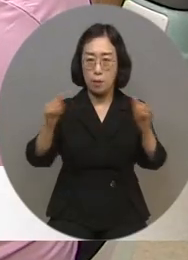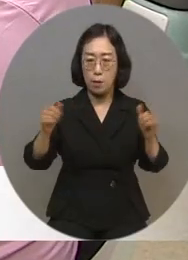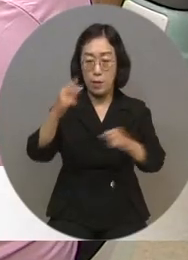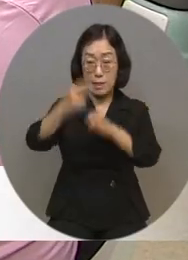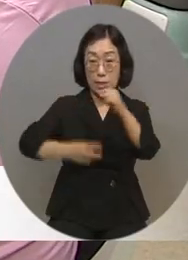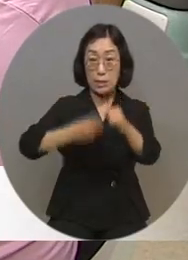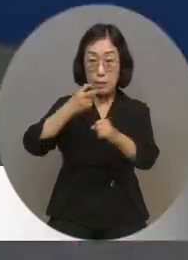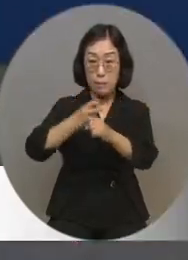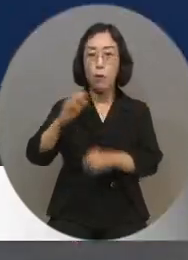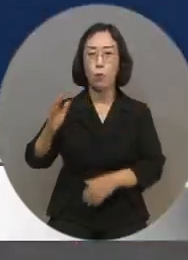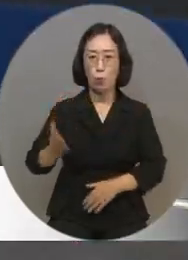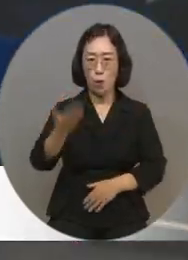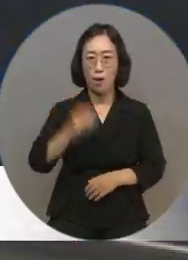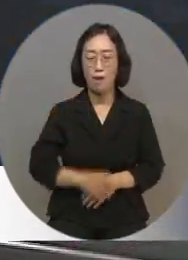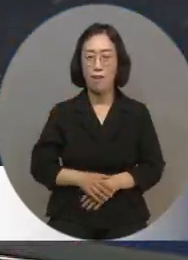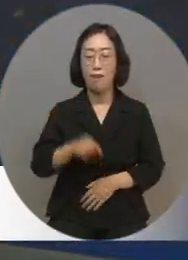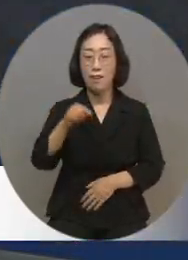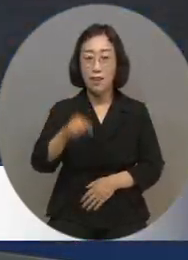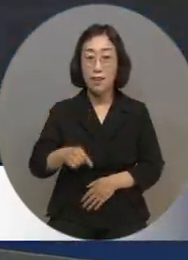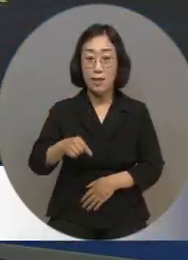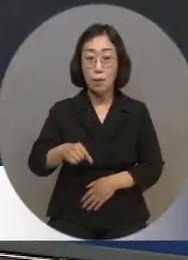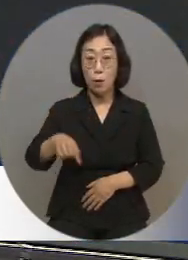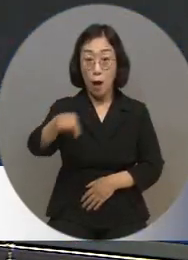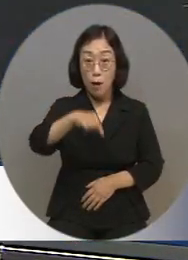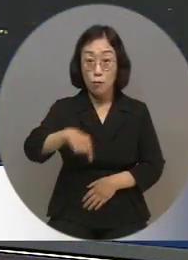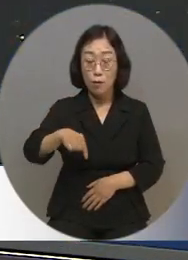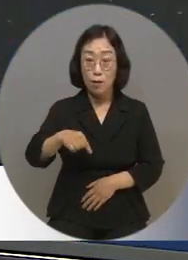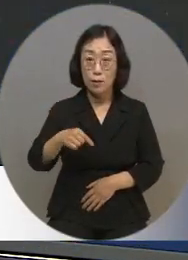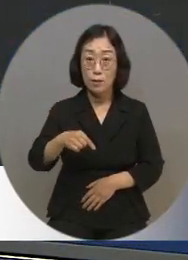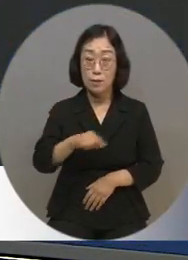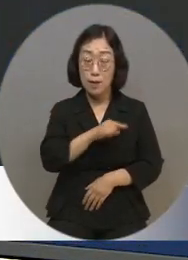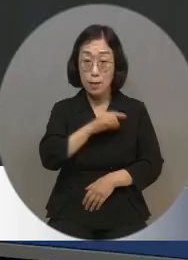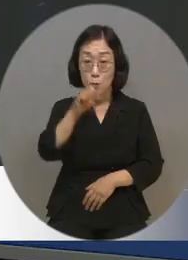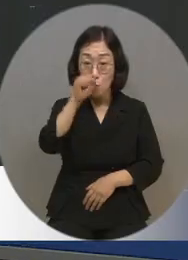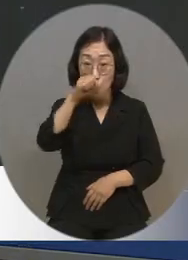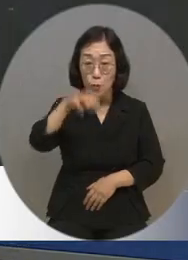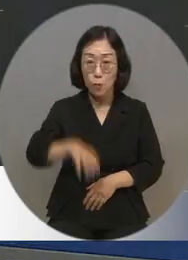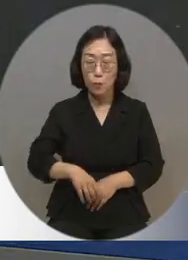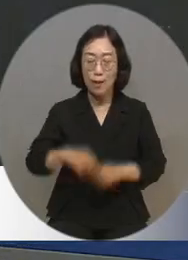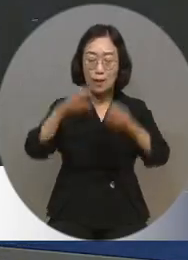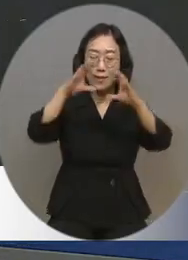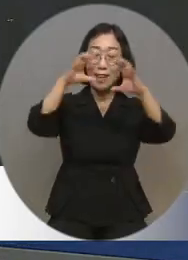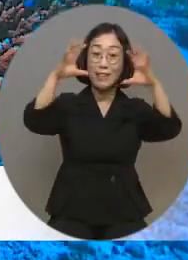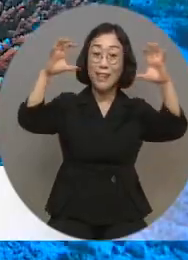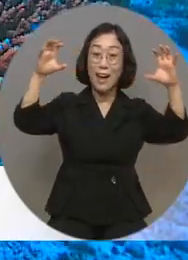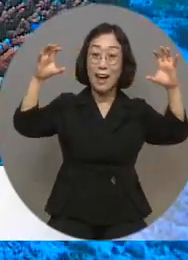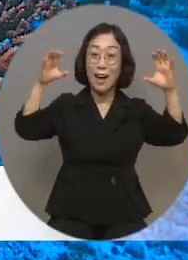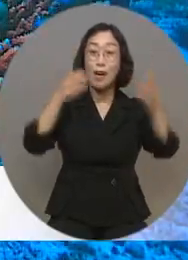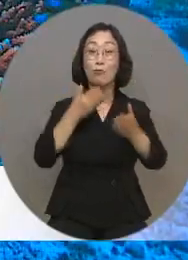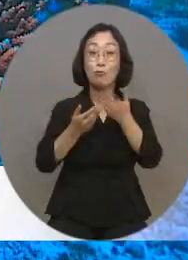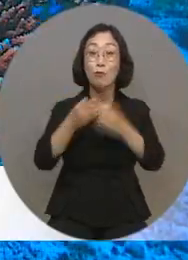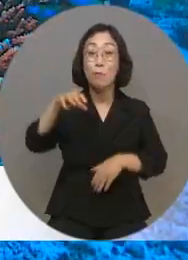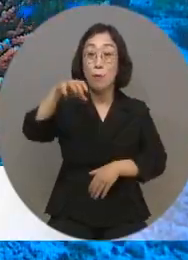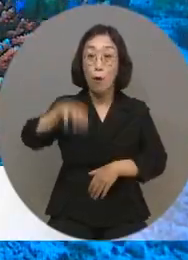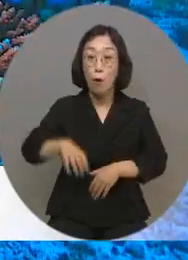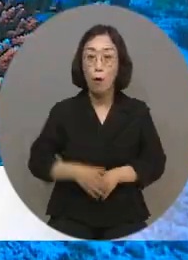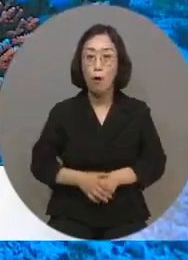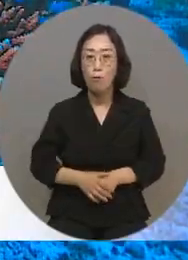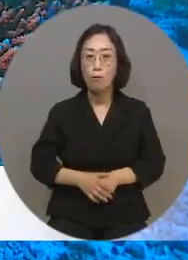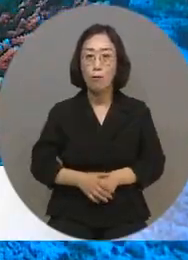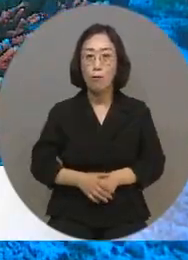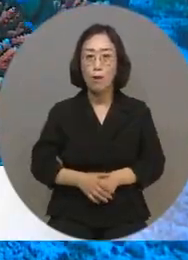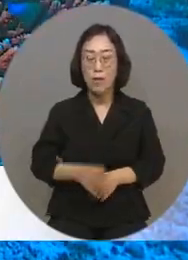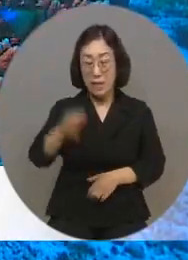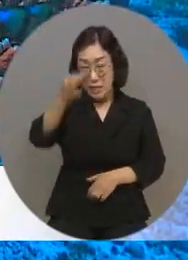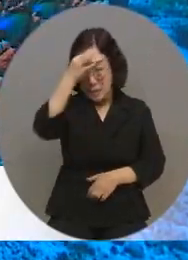맞이했습니다. 복지관 시설 중 단연 돋보이는 상상 누림터는 ICT 기술을 활용해 교육, 놀이,